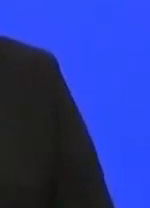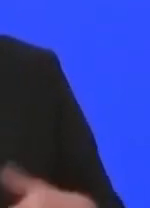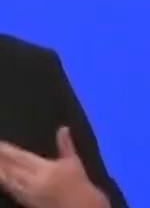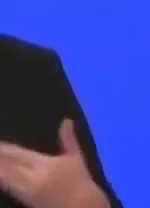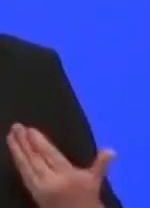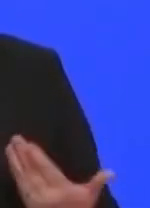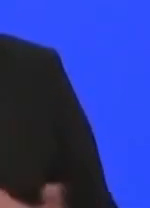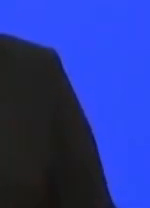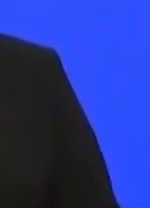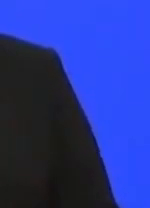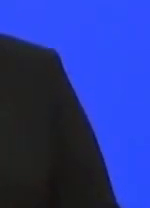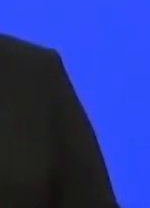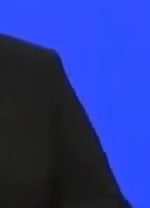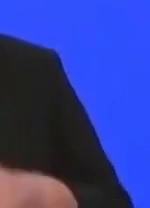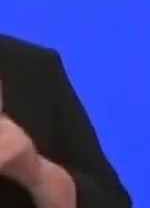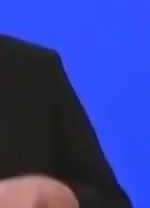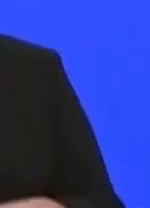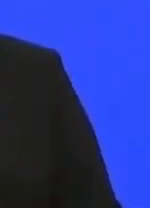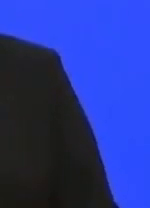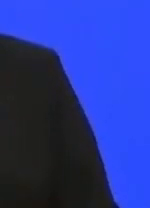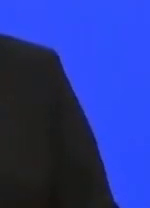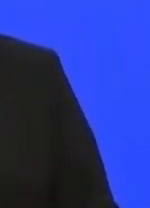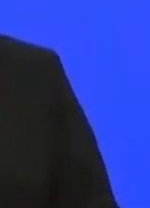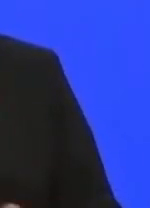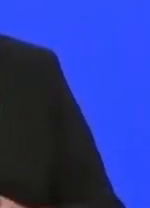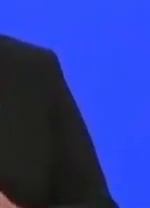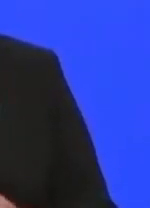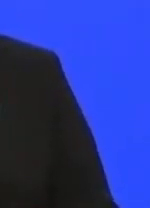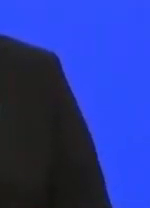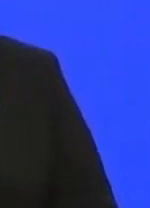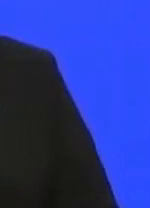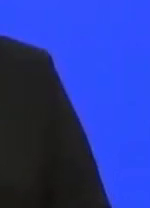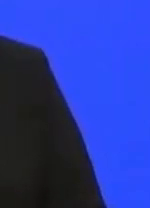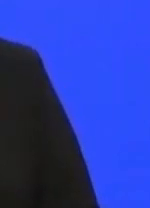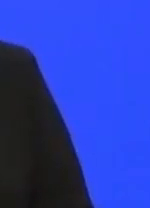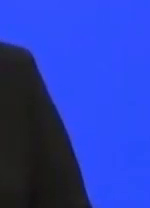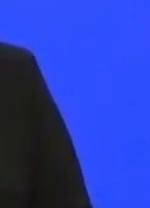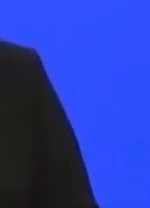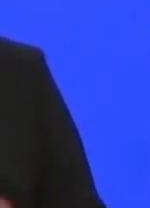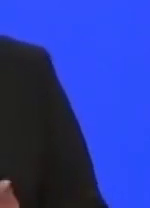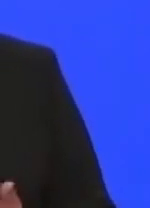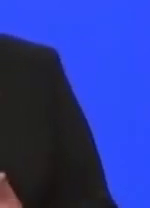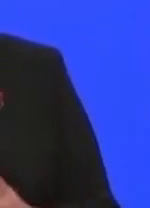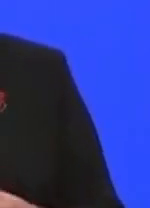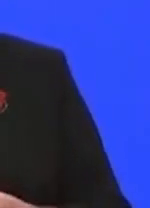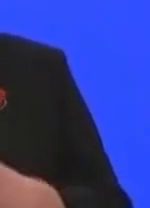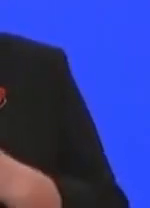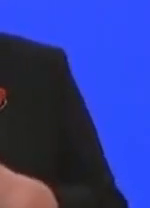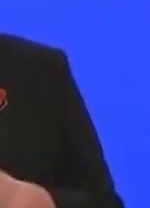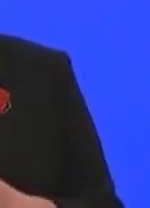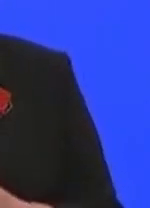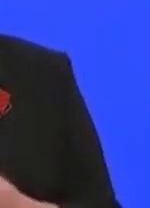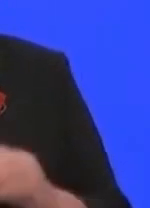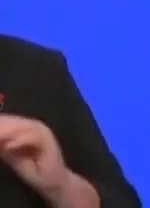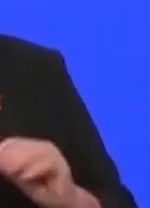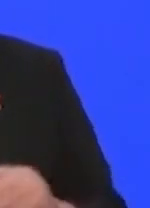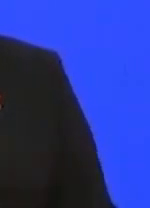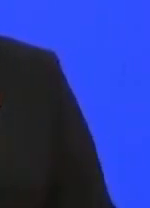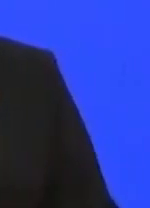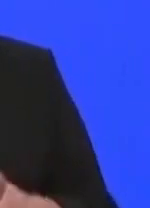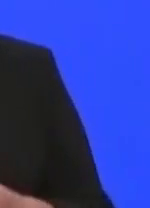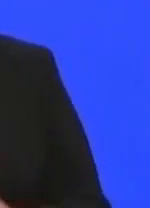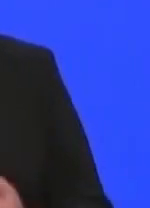Mladenački su mi koji puta znali izmigoljiti iz ruku, ali uvijek su imali podršku u meni i mislim da je